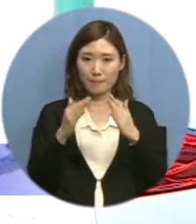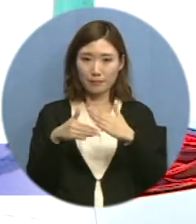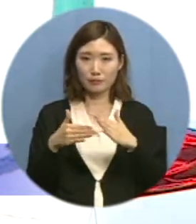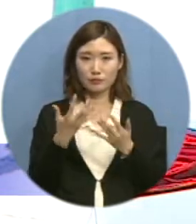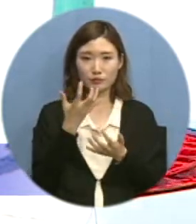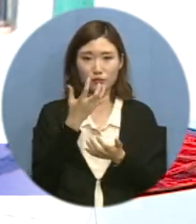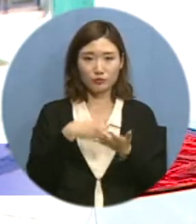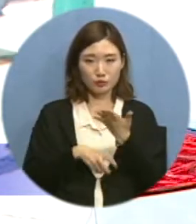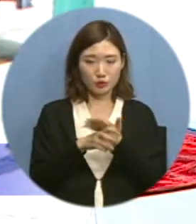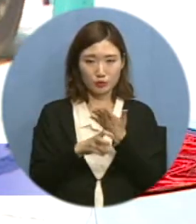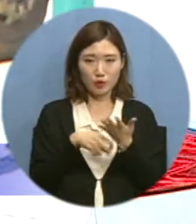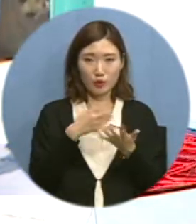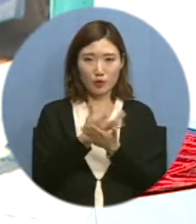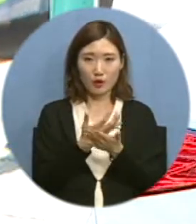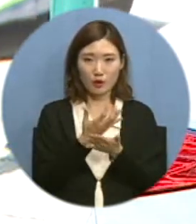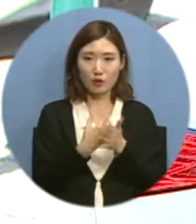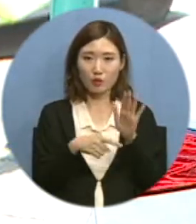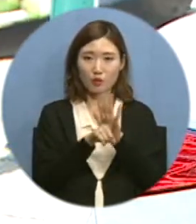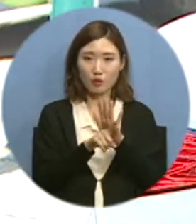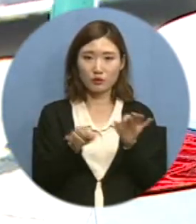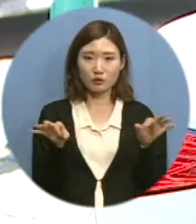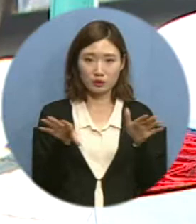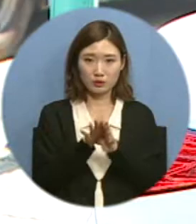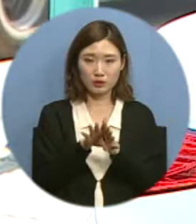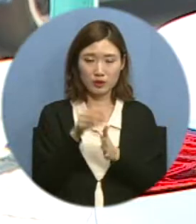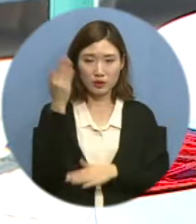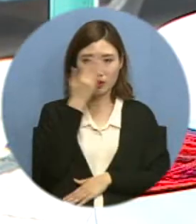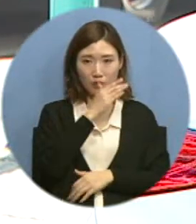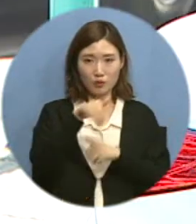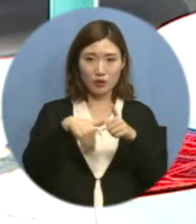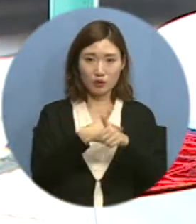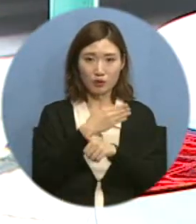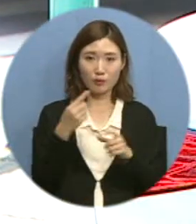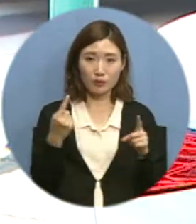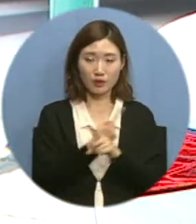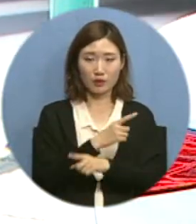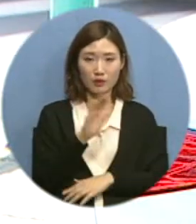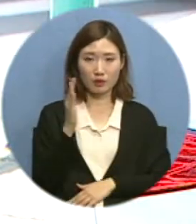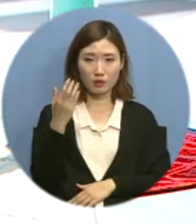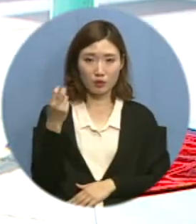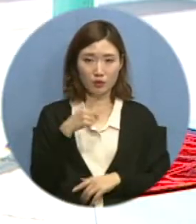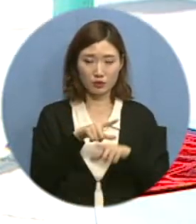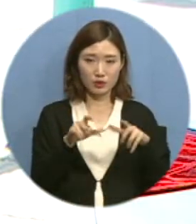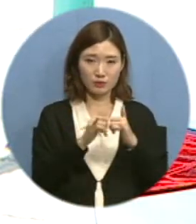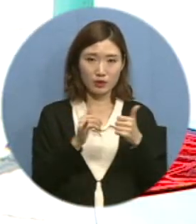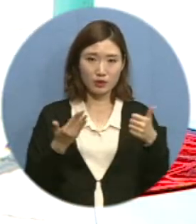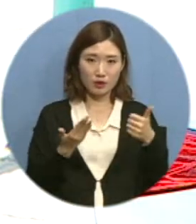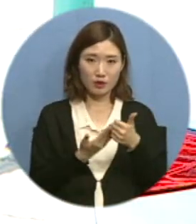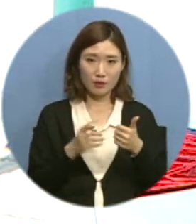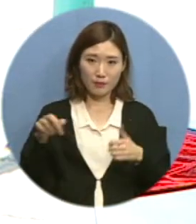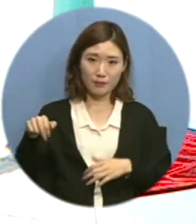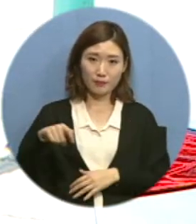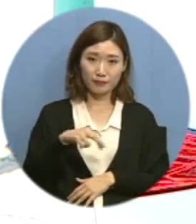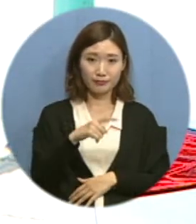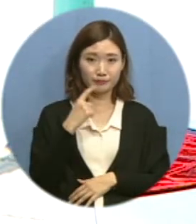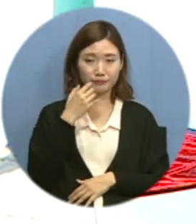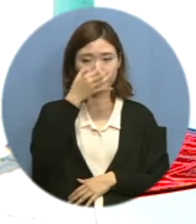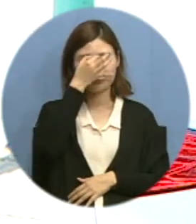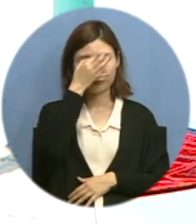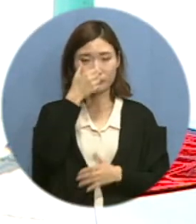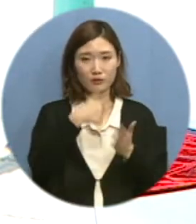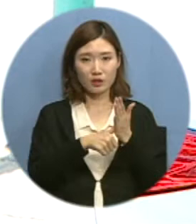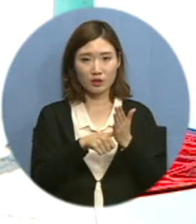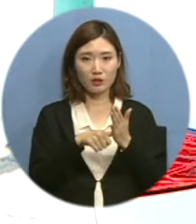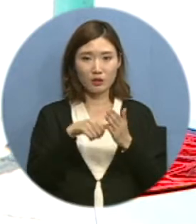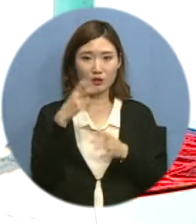없애고 쾌적한 생활 환경을 만들 수 있었습니다. 또한 시민에게는 걸으면서 예술 작품을 감상할 수